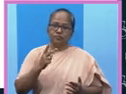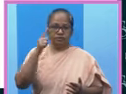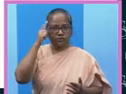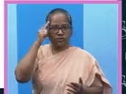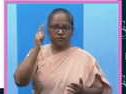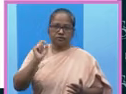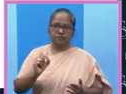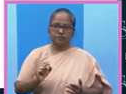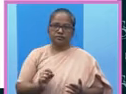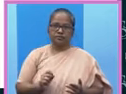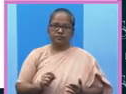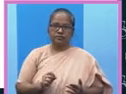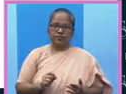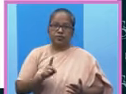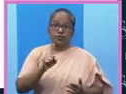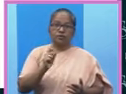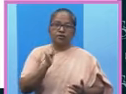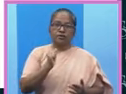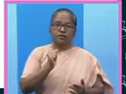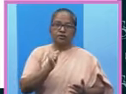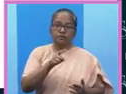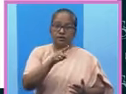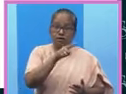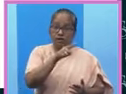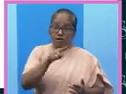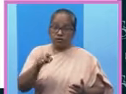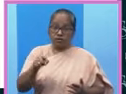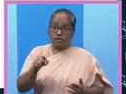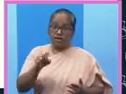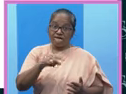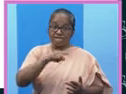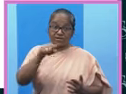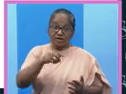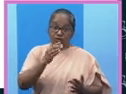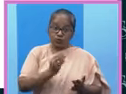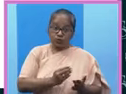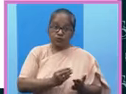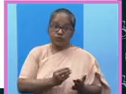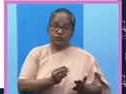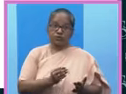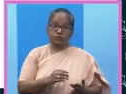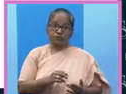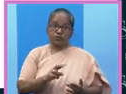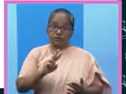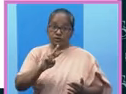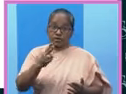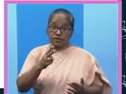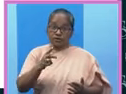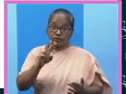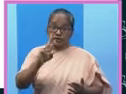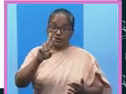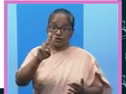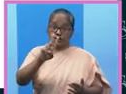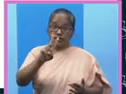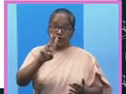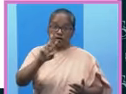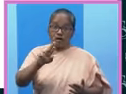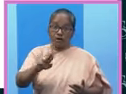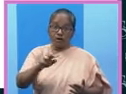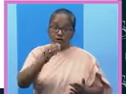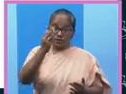புரிந்ததா மாணவர்களே? பாருங்கள் முதல்ல நான் கொண்டு வெட்டினோம் அப்படின்னா அதுக்கு பேர் வட்ட துண்டு. இரண்டு ஆரங்கள் கொண்டு